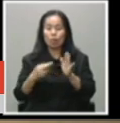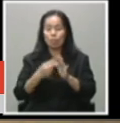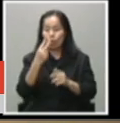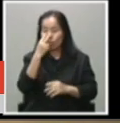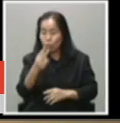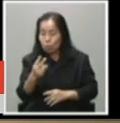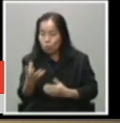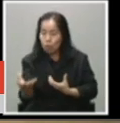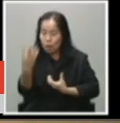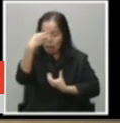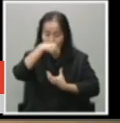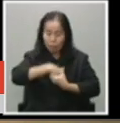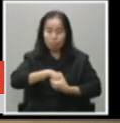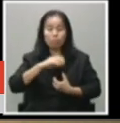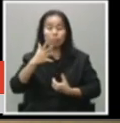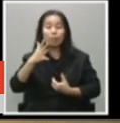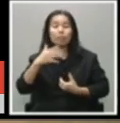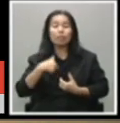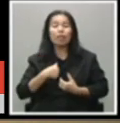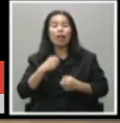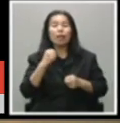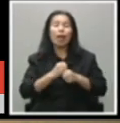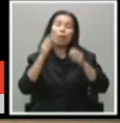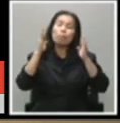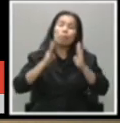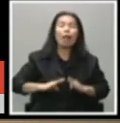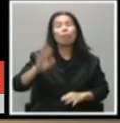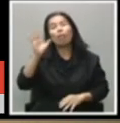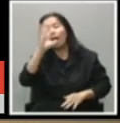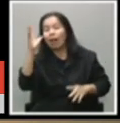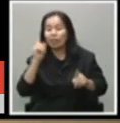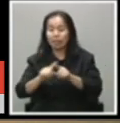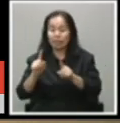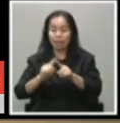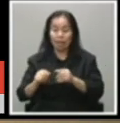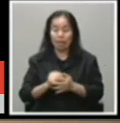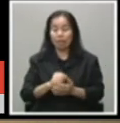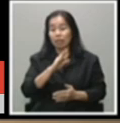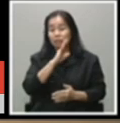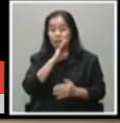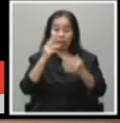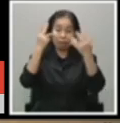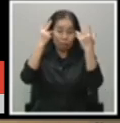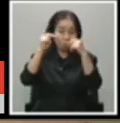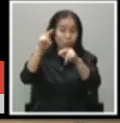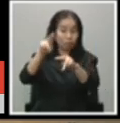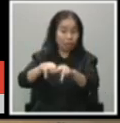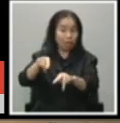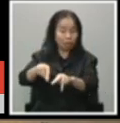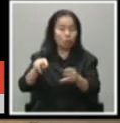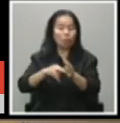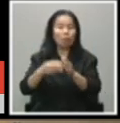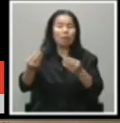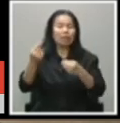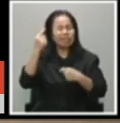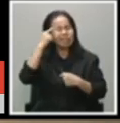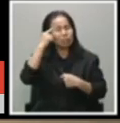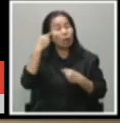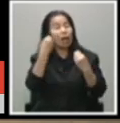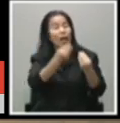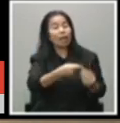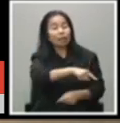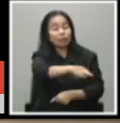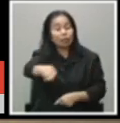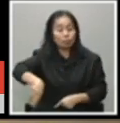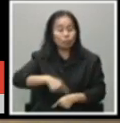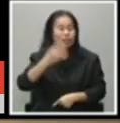ผู้เสียชีวิตพลเอกประยุทธ์จันทร์โอชาถ้าหากท่านได้นั่งอยู่ตรงนี้ท่านก็คงบอกว่าผมต้องการให้เขาหายเครียดผมต้องการให้เข